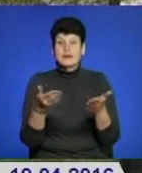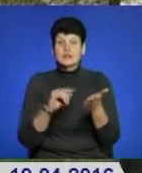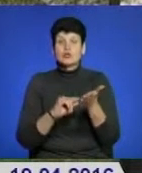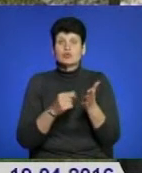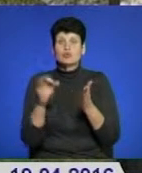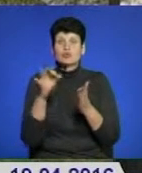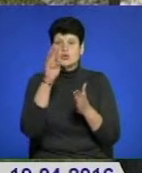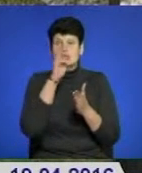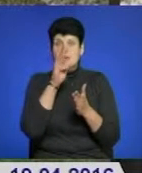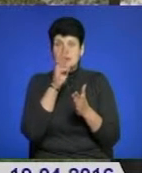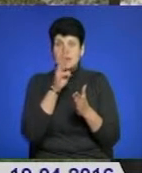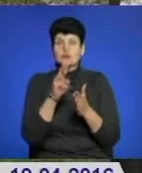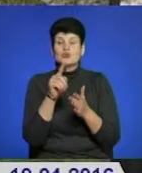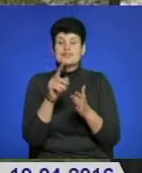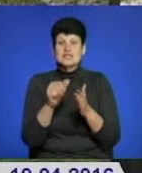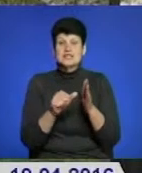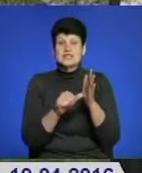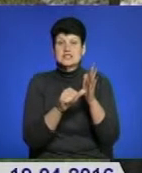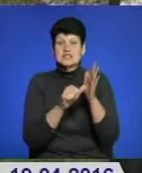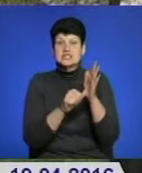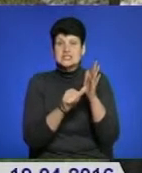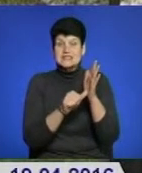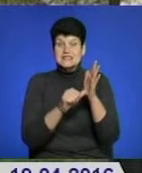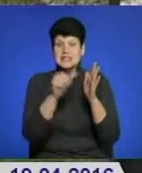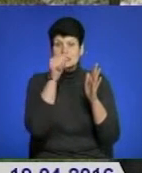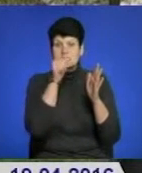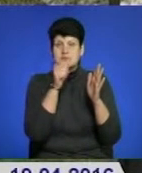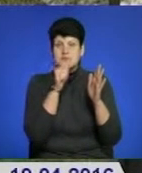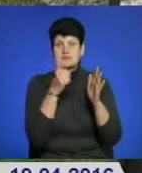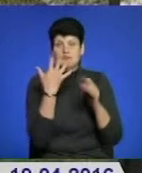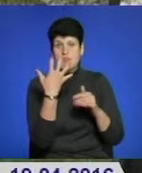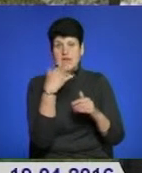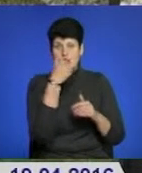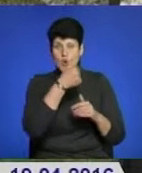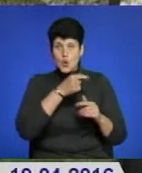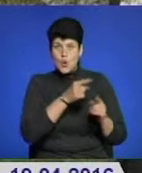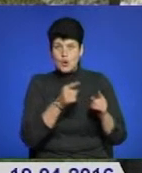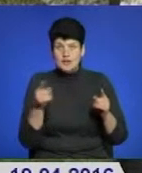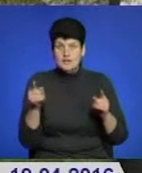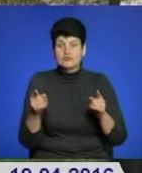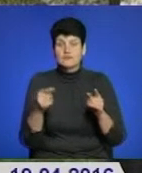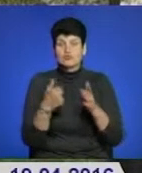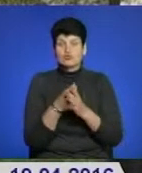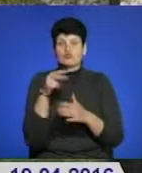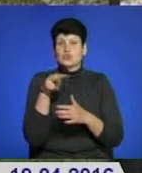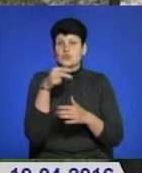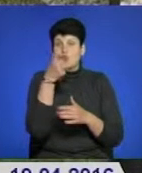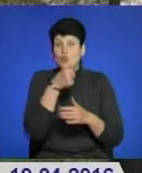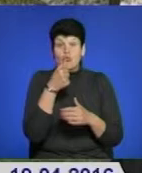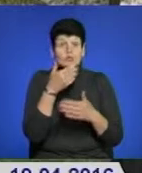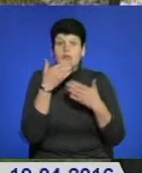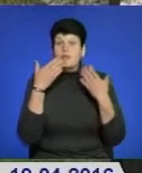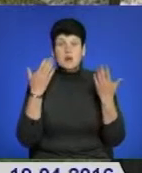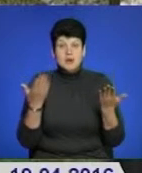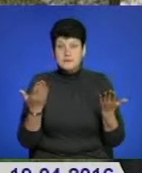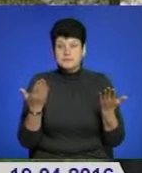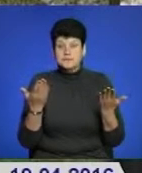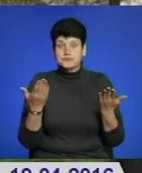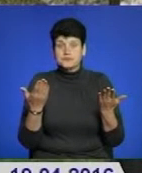про заробітну плату за 60 місяців чи 5 років до 2000 року можливості не мала.